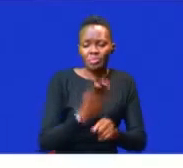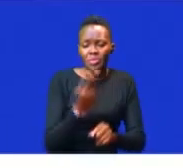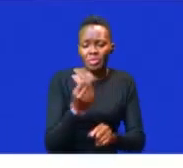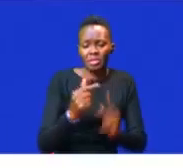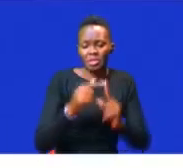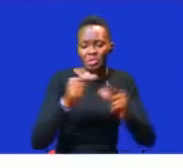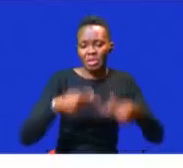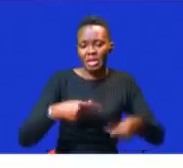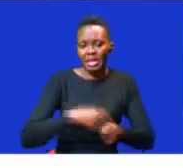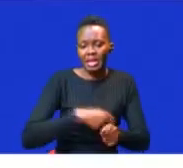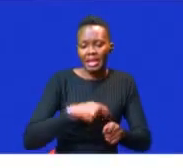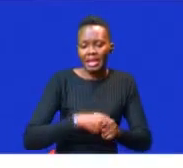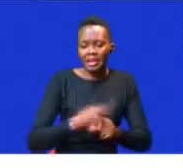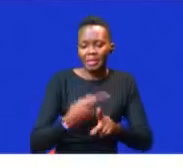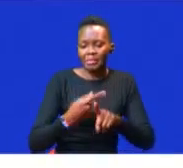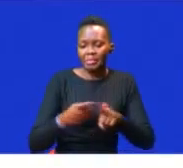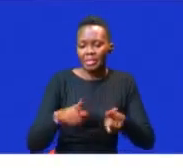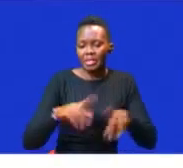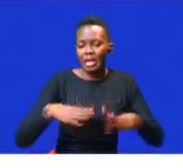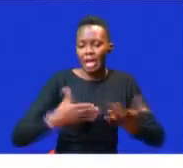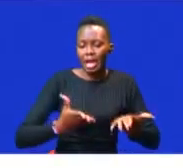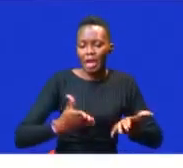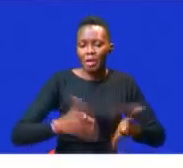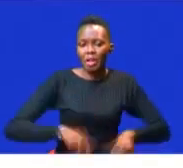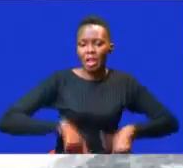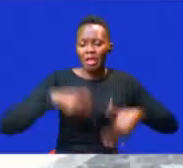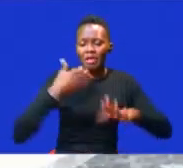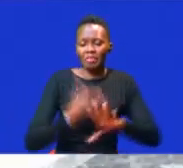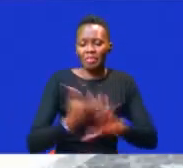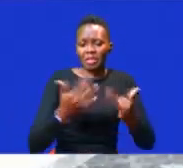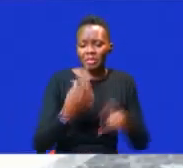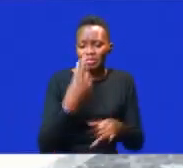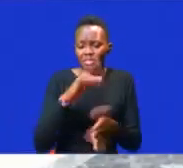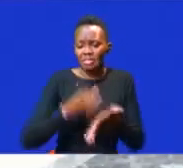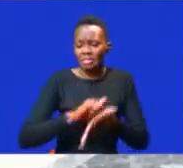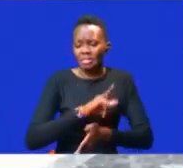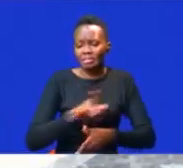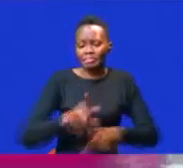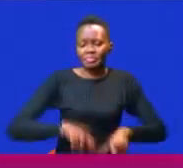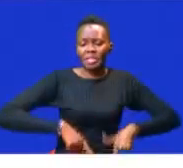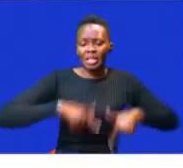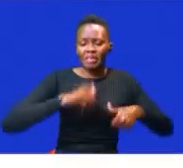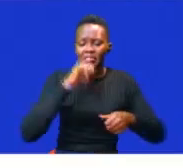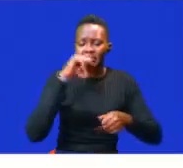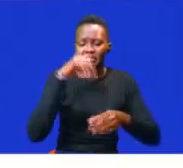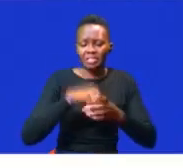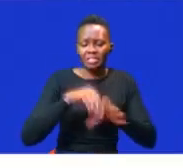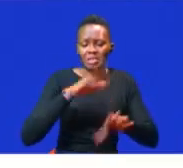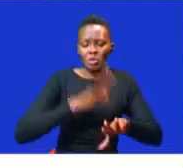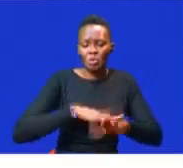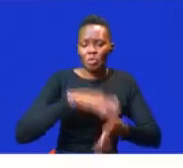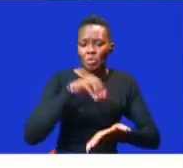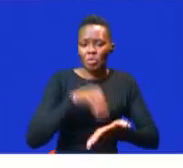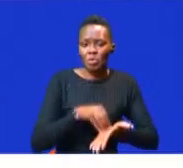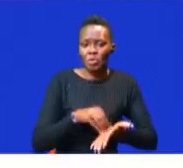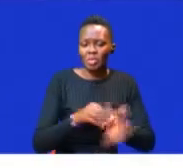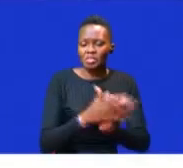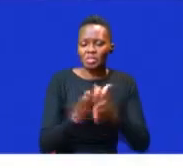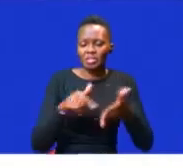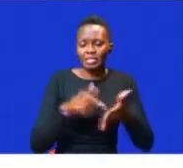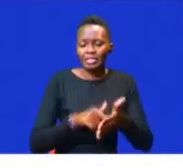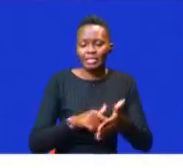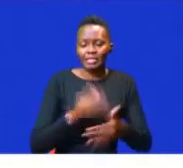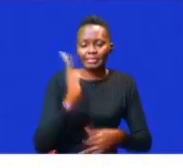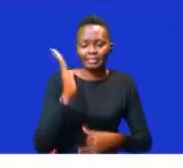kuma githie thito kalu kuda kaka ngimore dore girindi. Oneno kakuru ngimo kunitire kare kajabo marwe kaunti ma Migori, Peter Ologi,